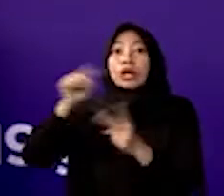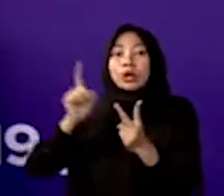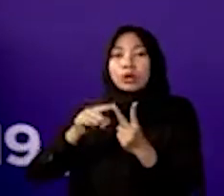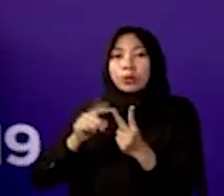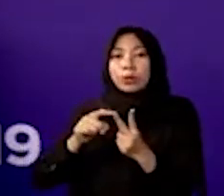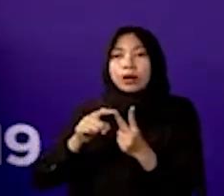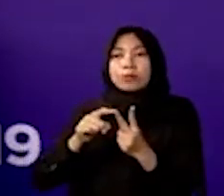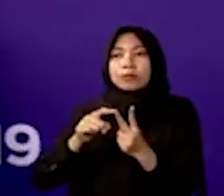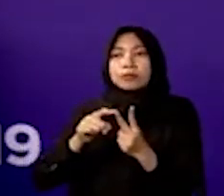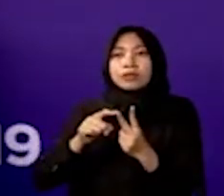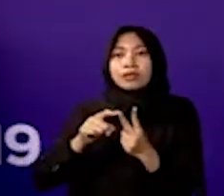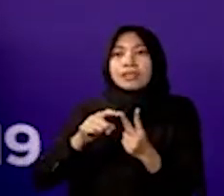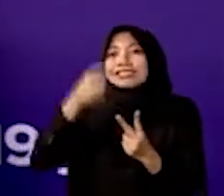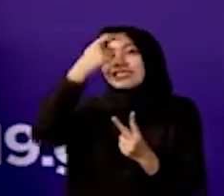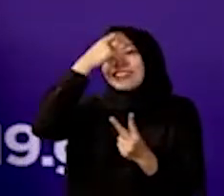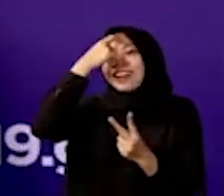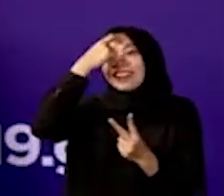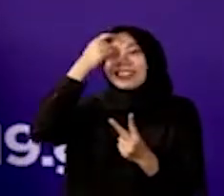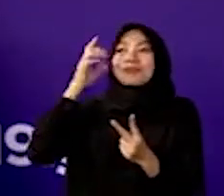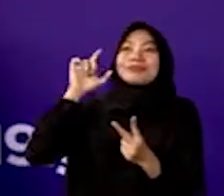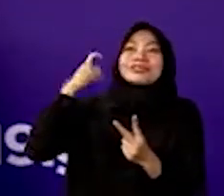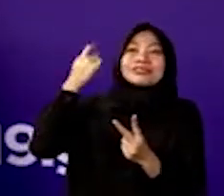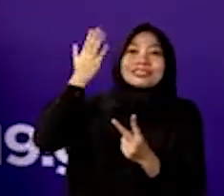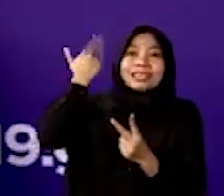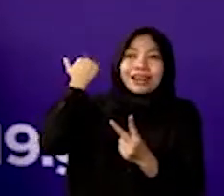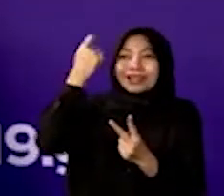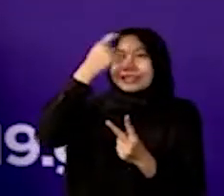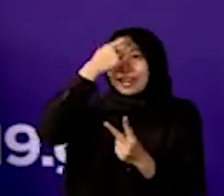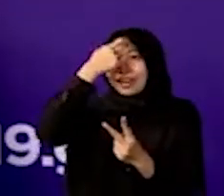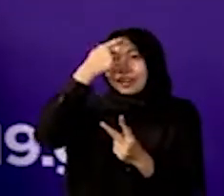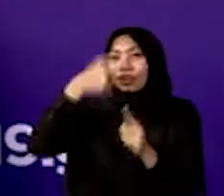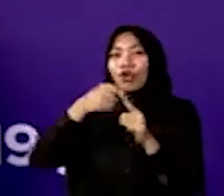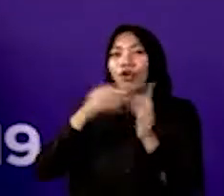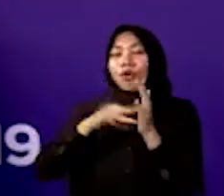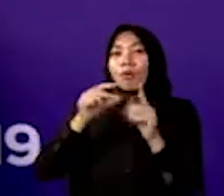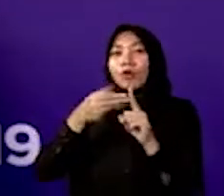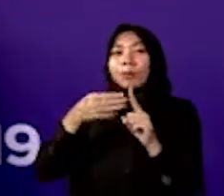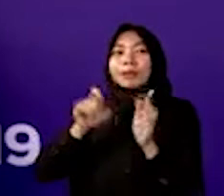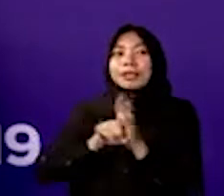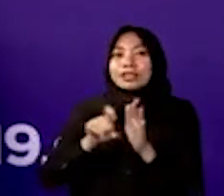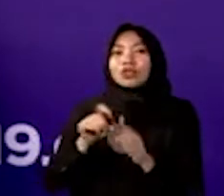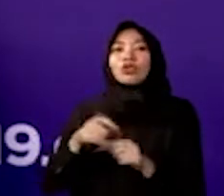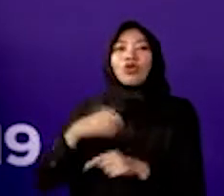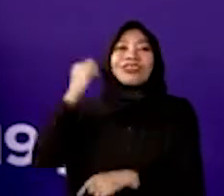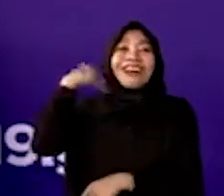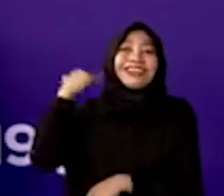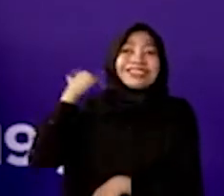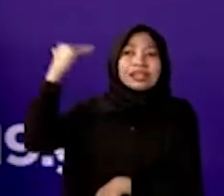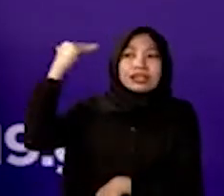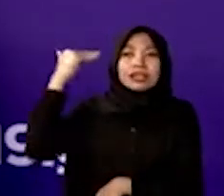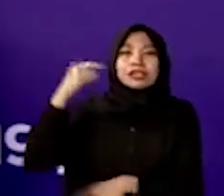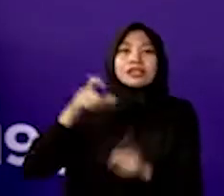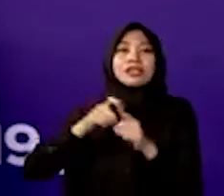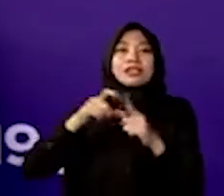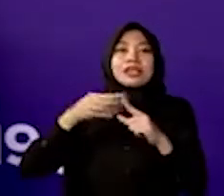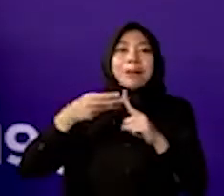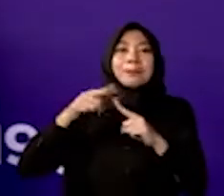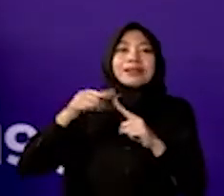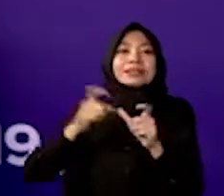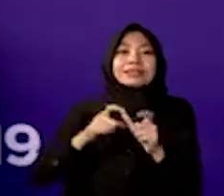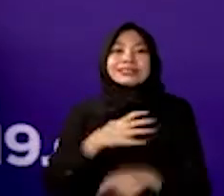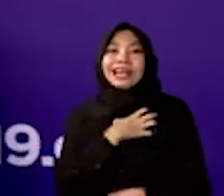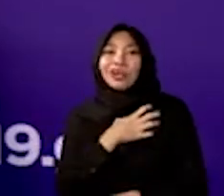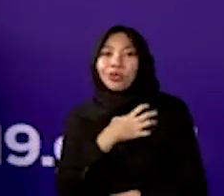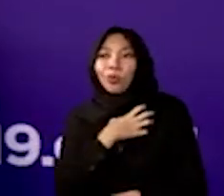adalah pemilik penyakit penyerta atau komorbid antara lain hipertensi diabet